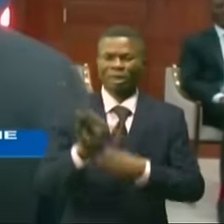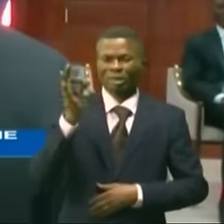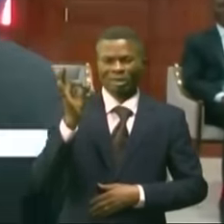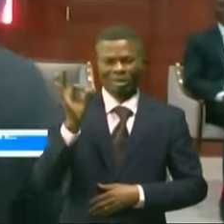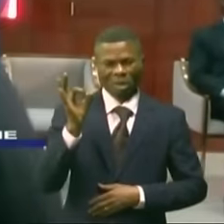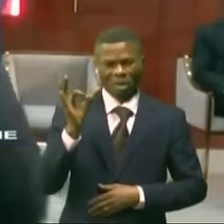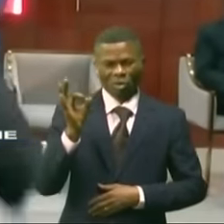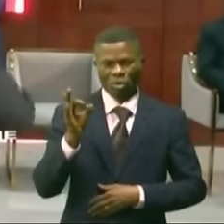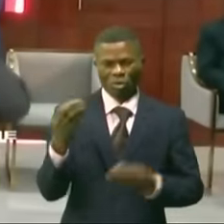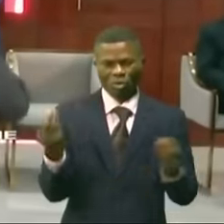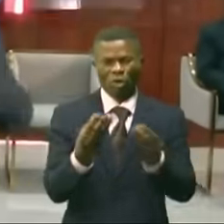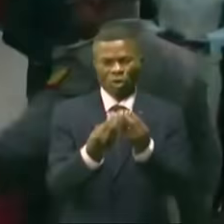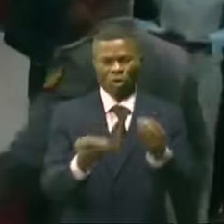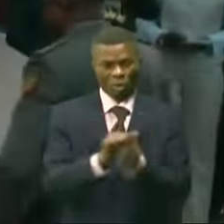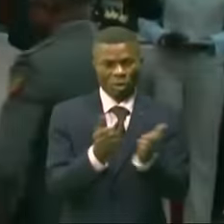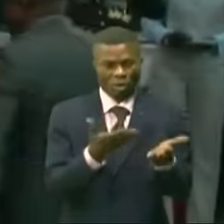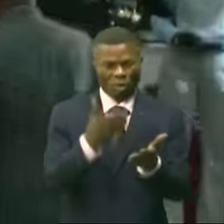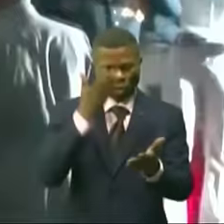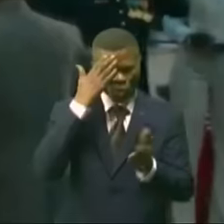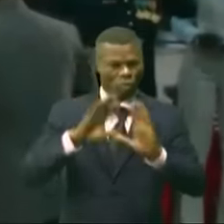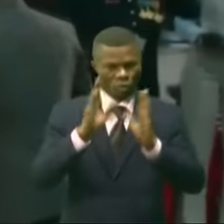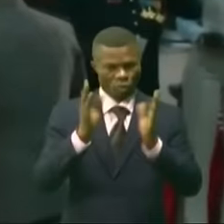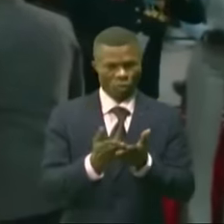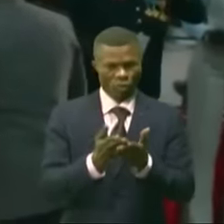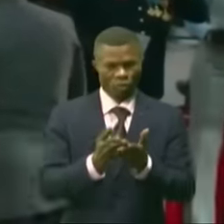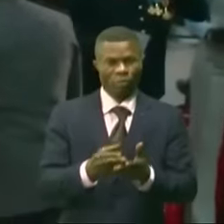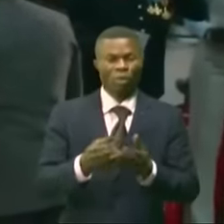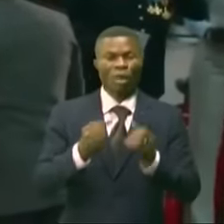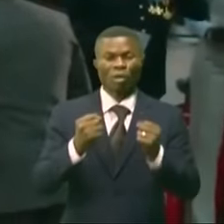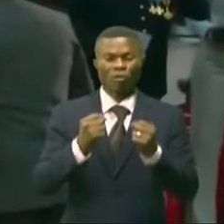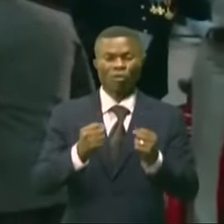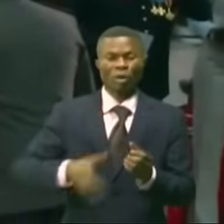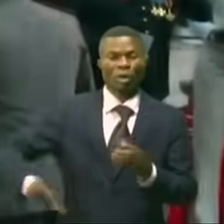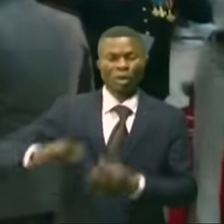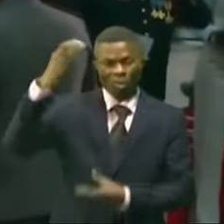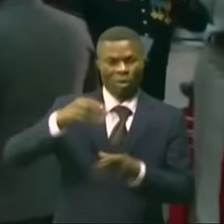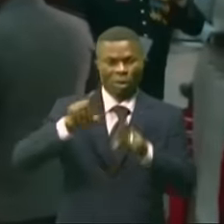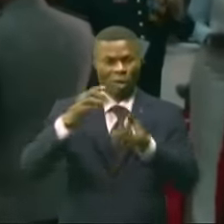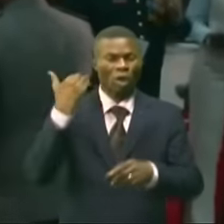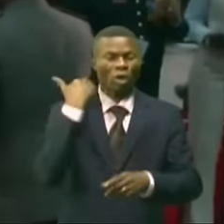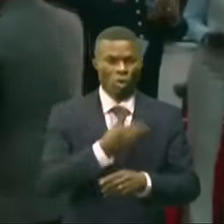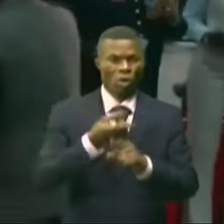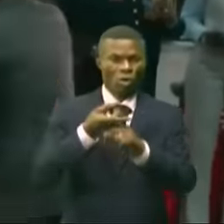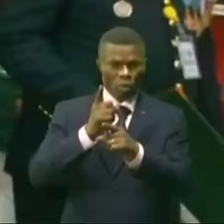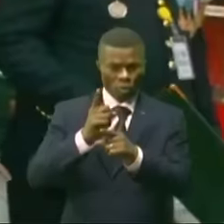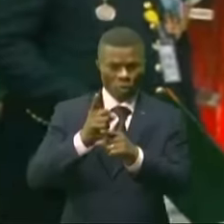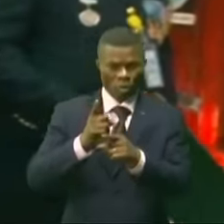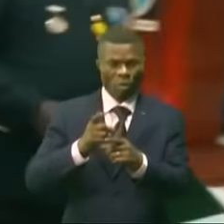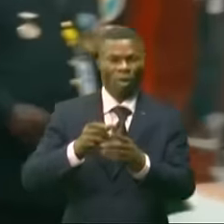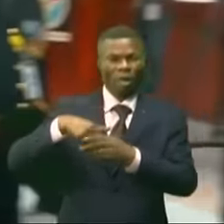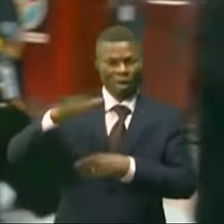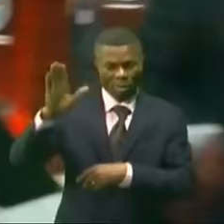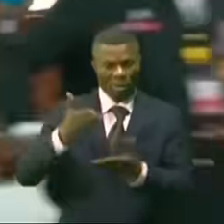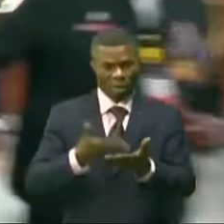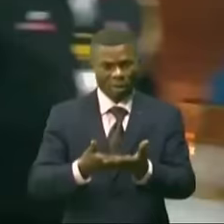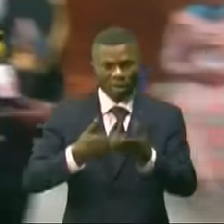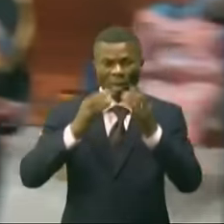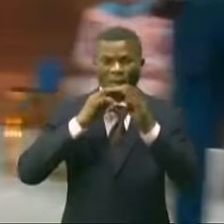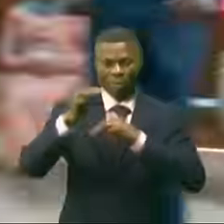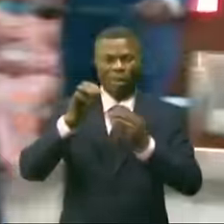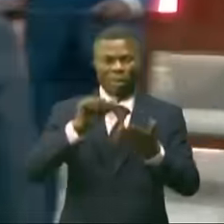solution à ce problème nous la connaissons tous que les forces du Rwanda et de l'Ouganda se retirent de son territoire c'est sur ce